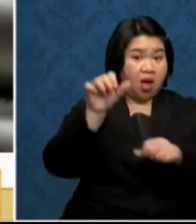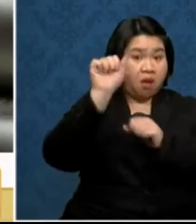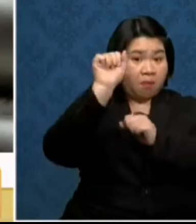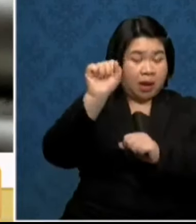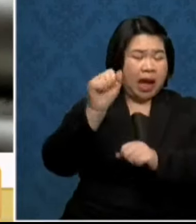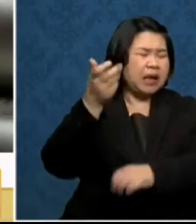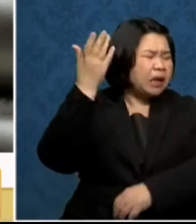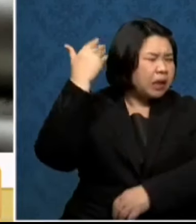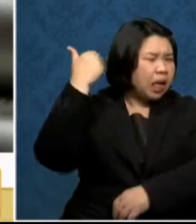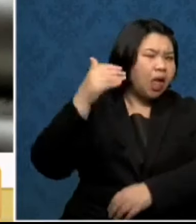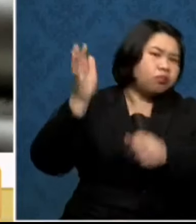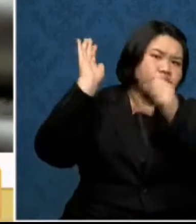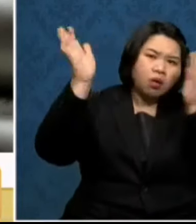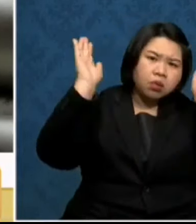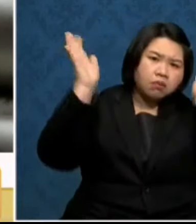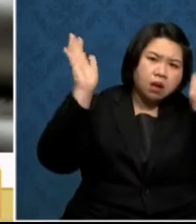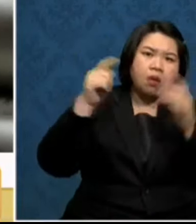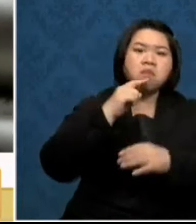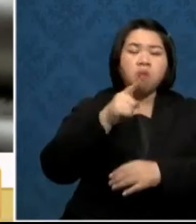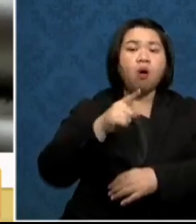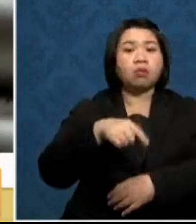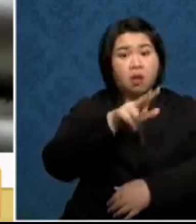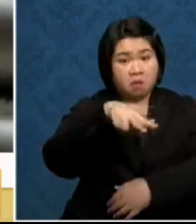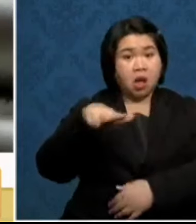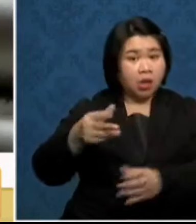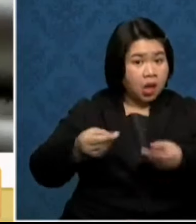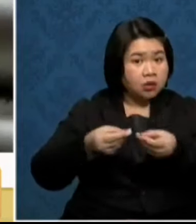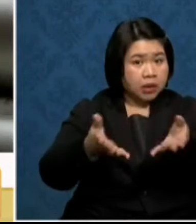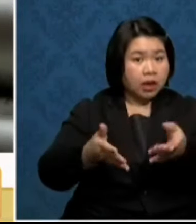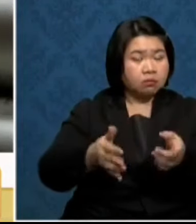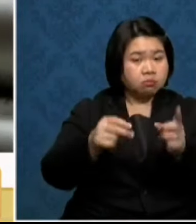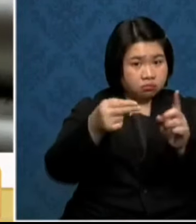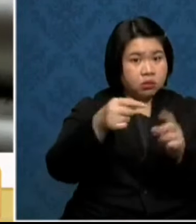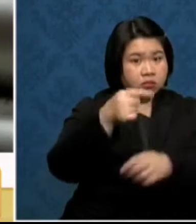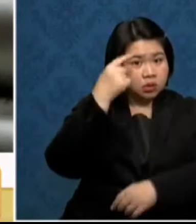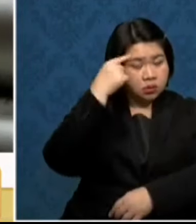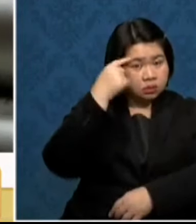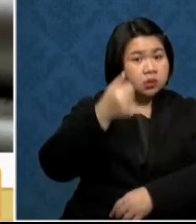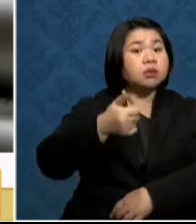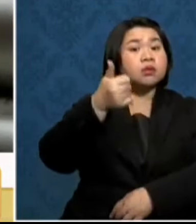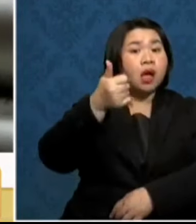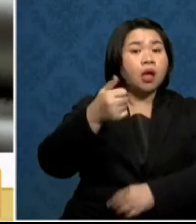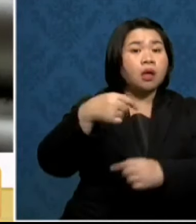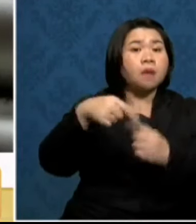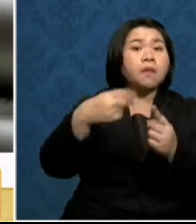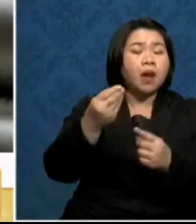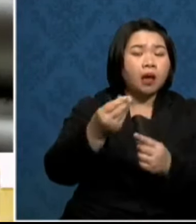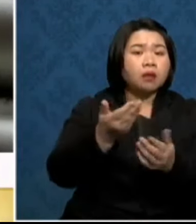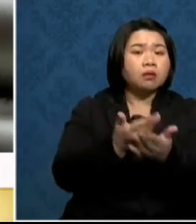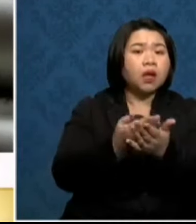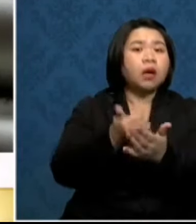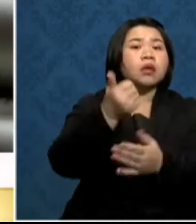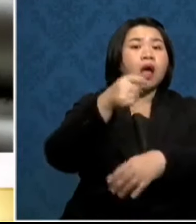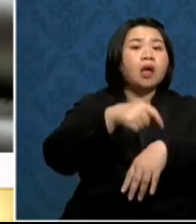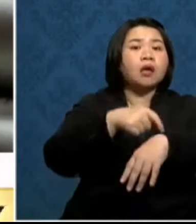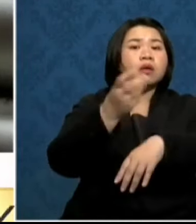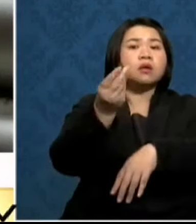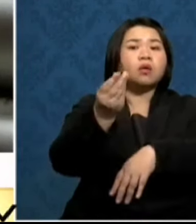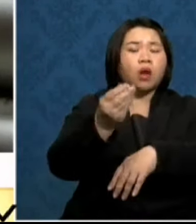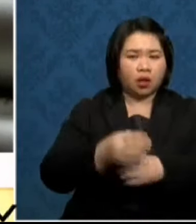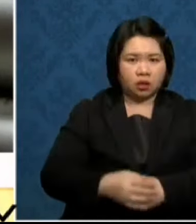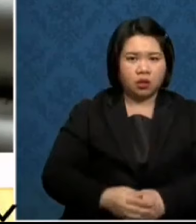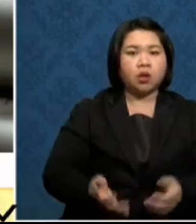ตั้งแต่ตอนหาเสียงจะได้เมื่อไหร่แล้วก็จะได้กี่โมงจนวันนี้ก็